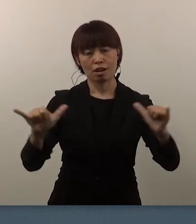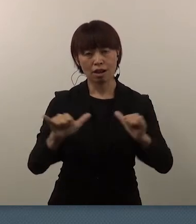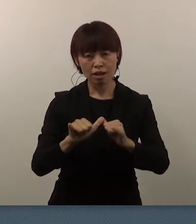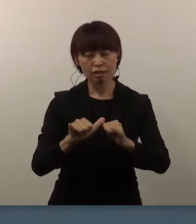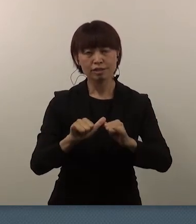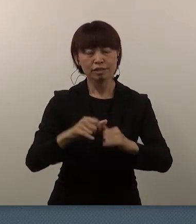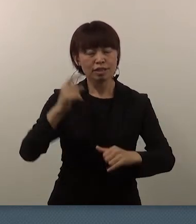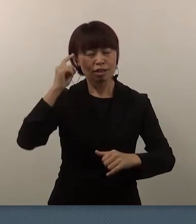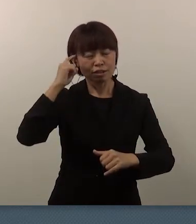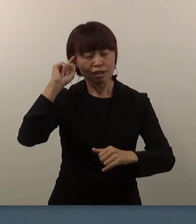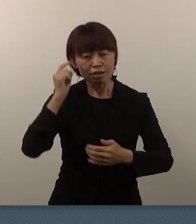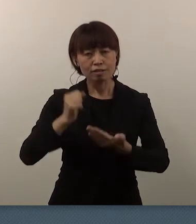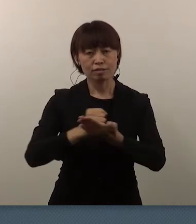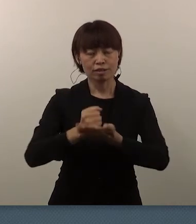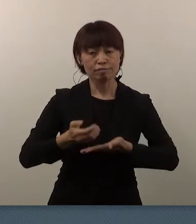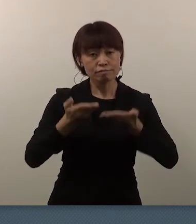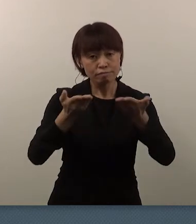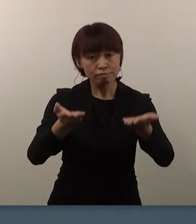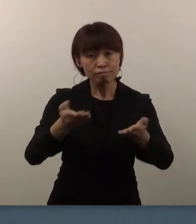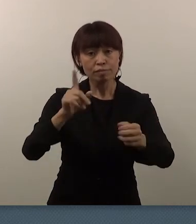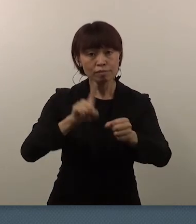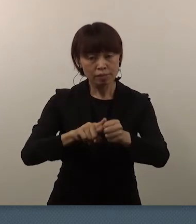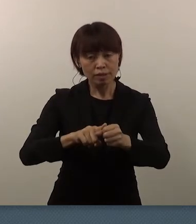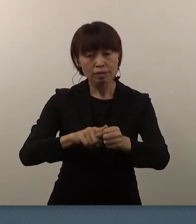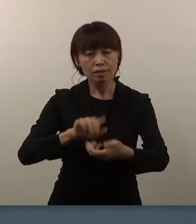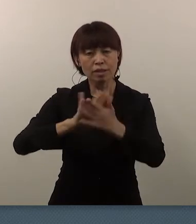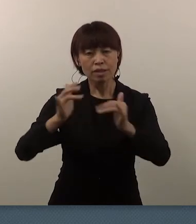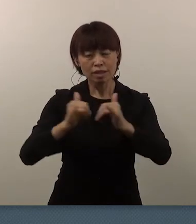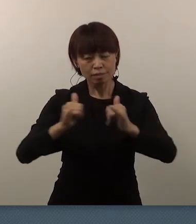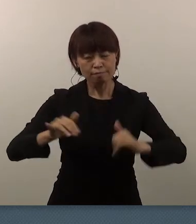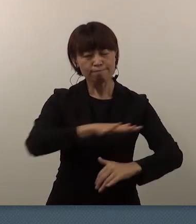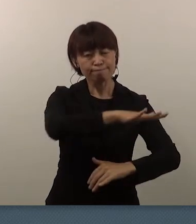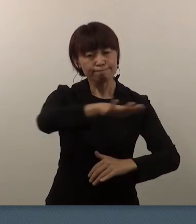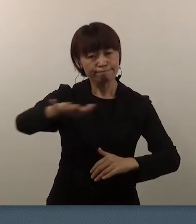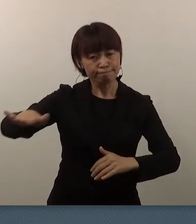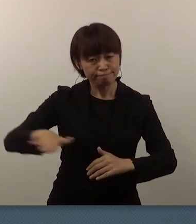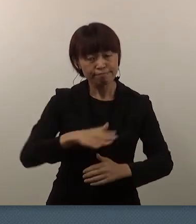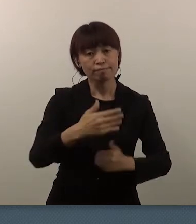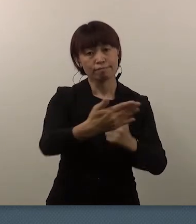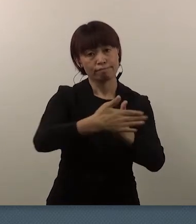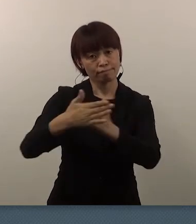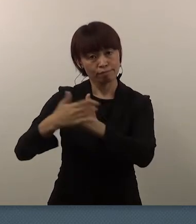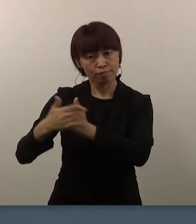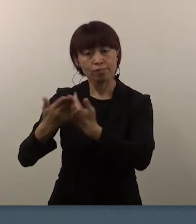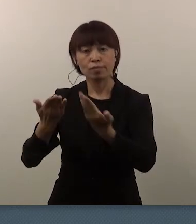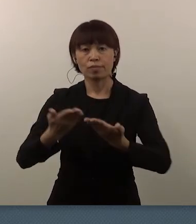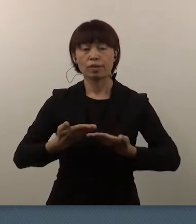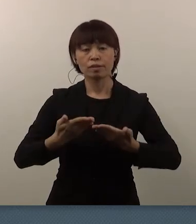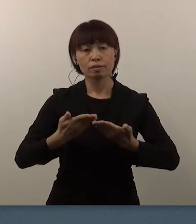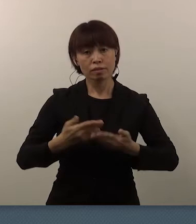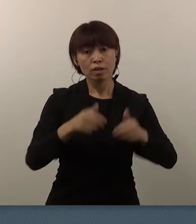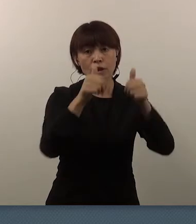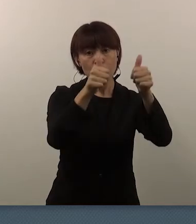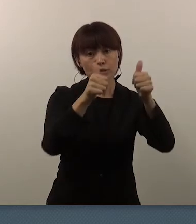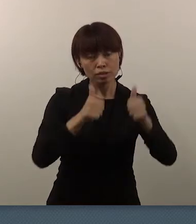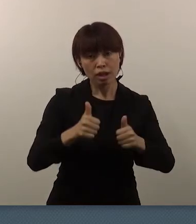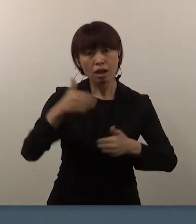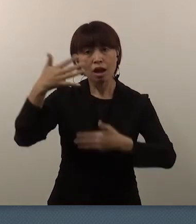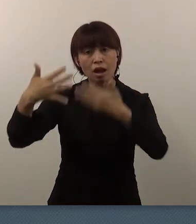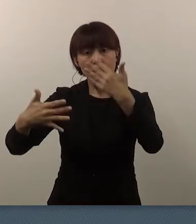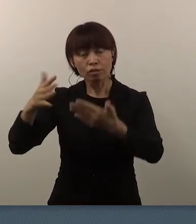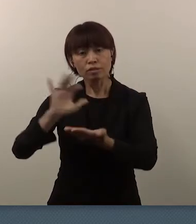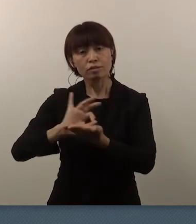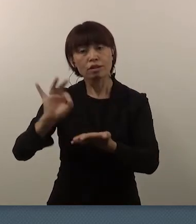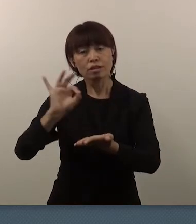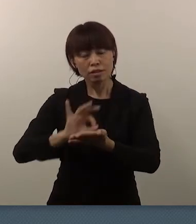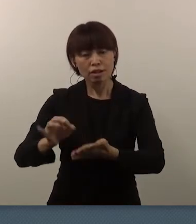ため、幅広い世代の県民の皆様にご協力いただき、ポスターや動画による集中的な広報